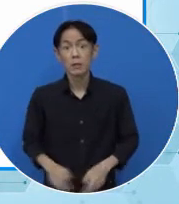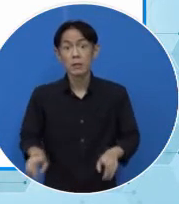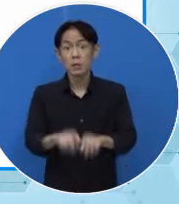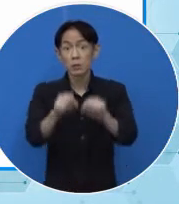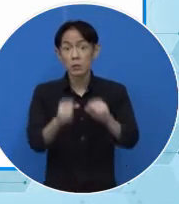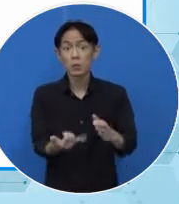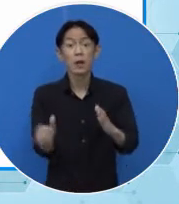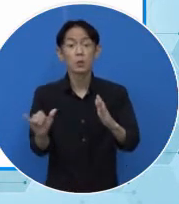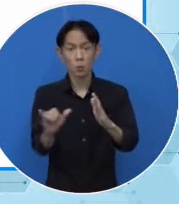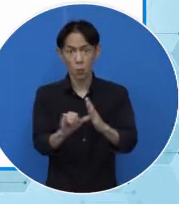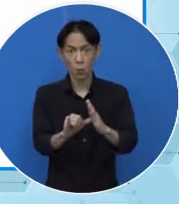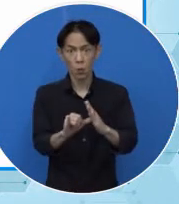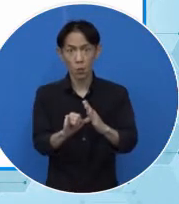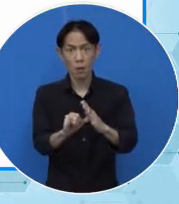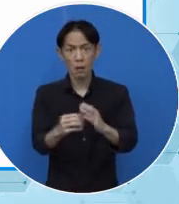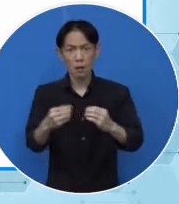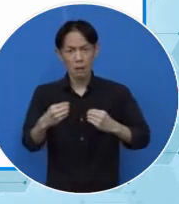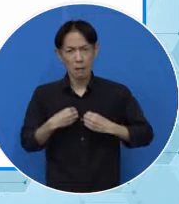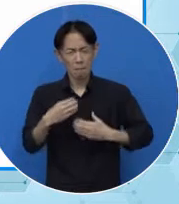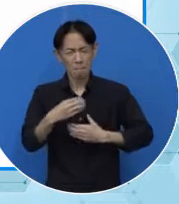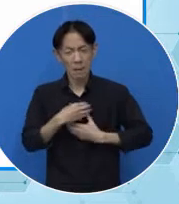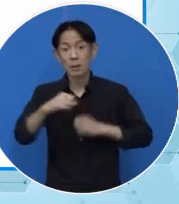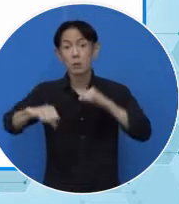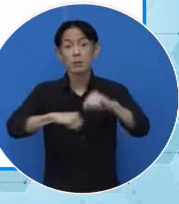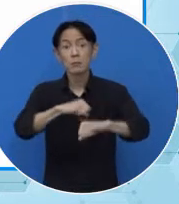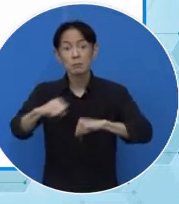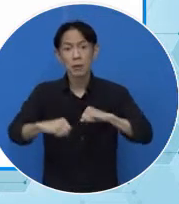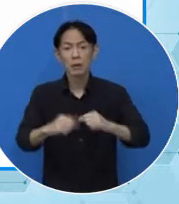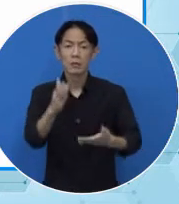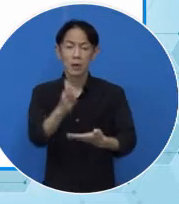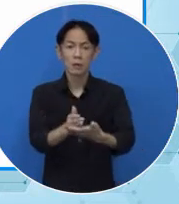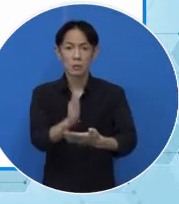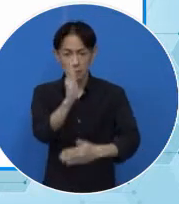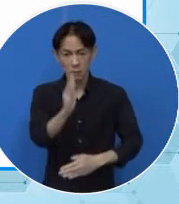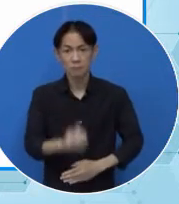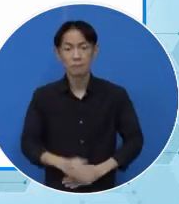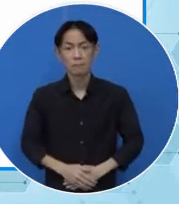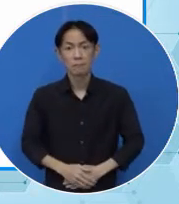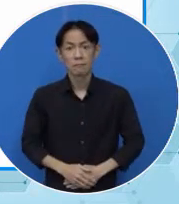同居する家族の方も感染リスクが高い行動はお控えください。